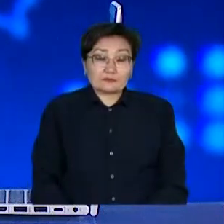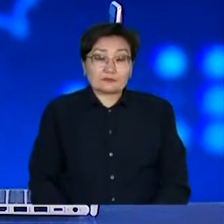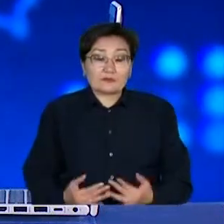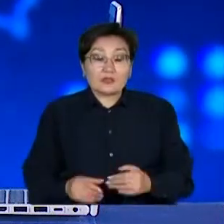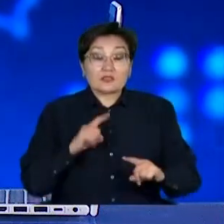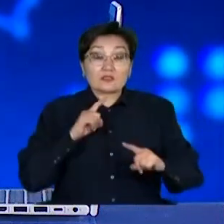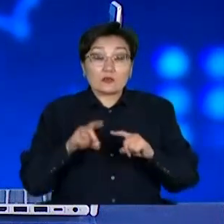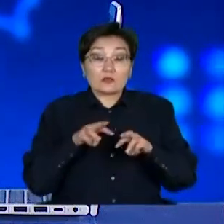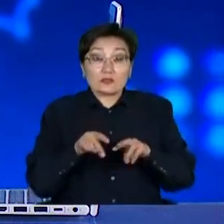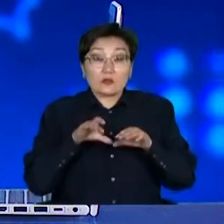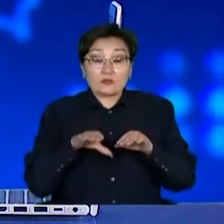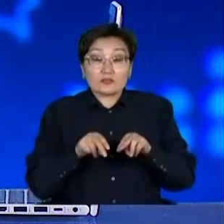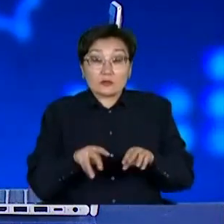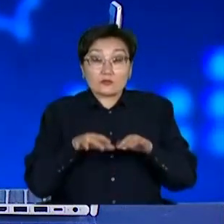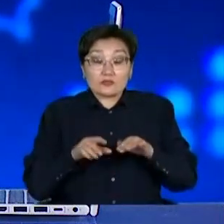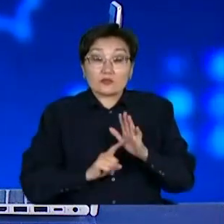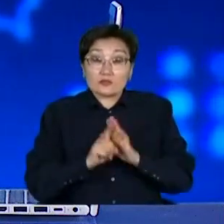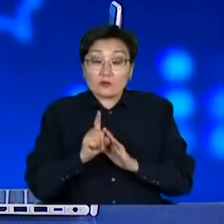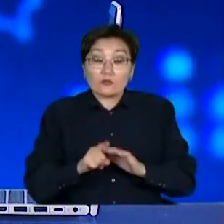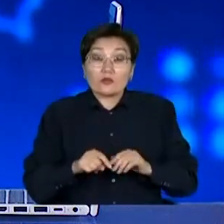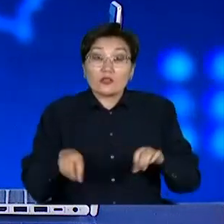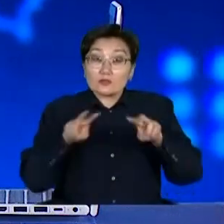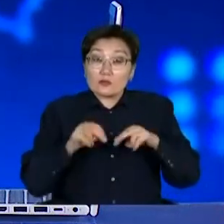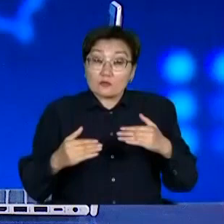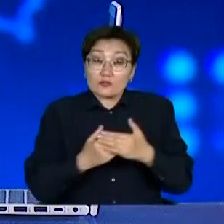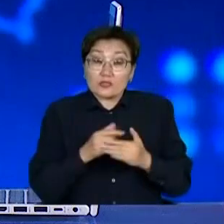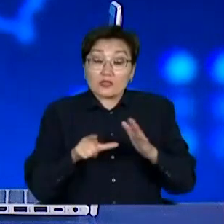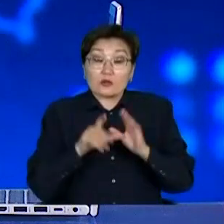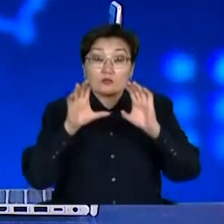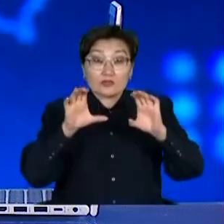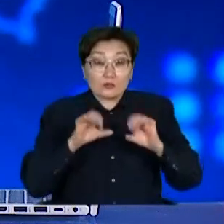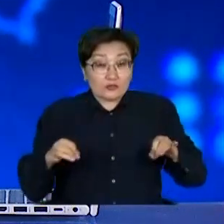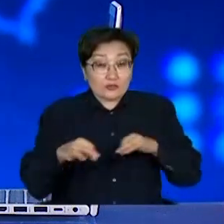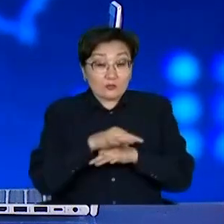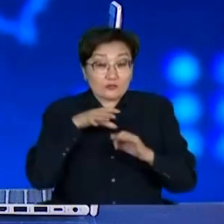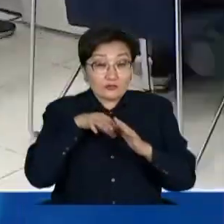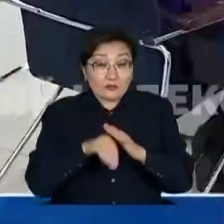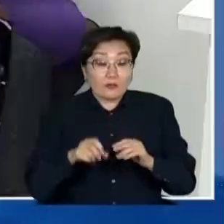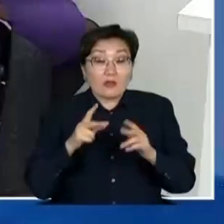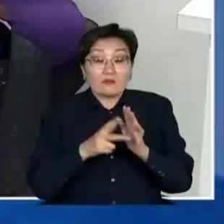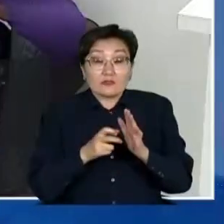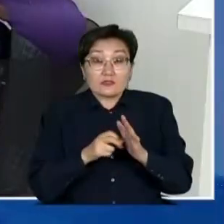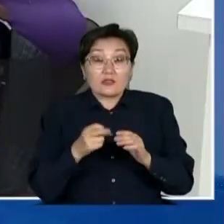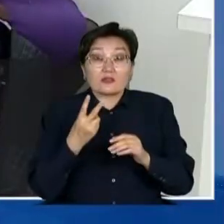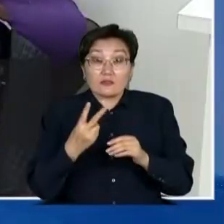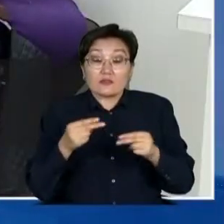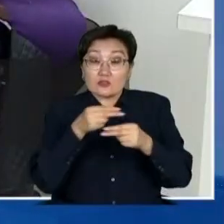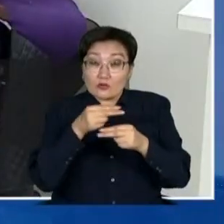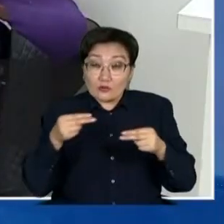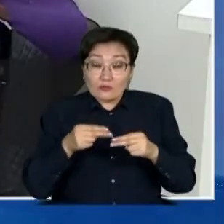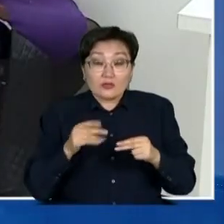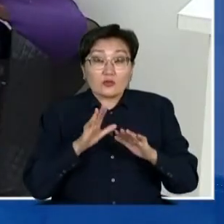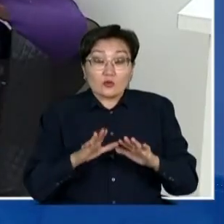На заседании Мажилиса парламента дали старт рассмотрению нового налогового кодекса. Проект, включающий 822 статьи, призван не